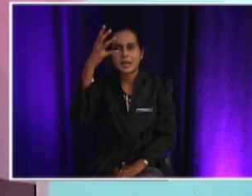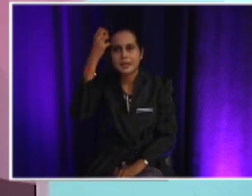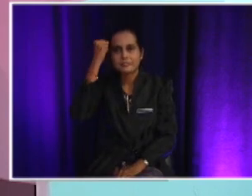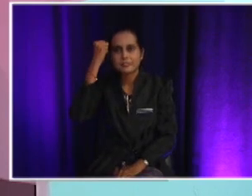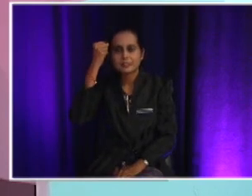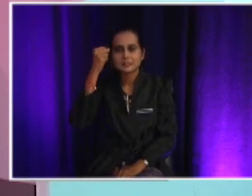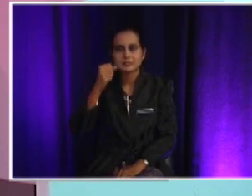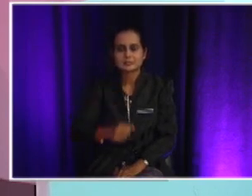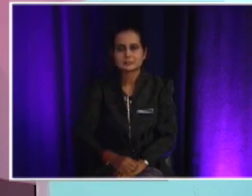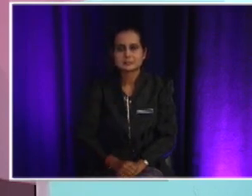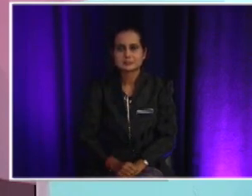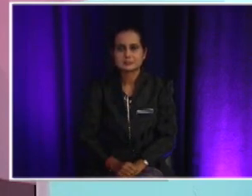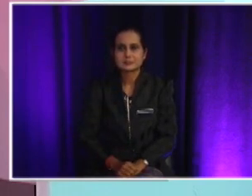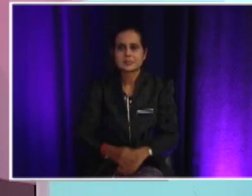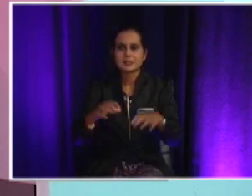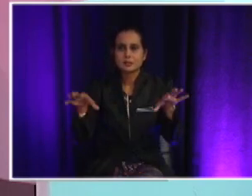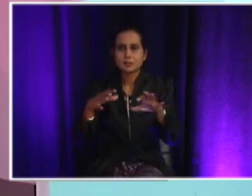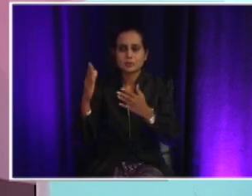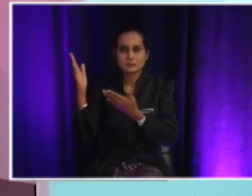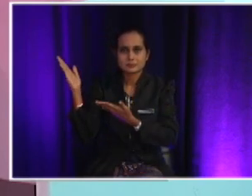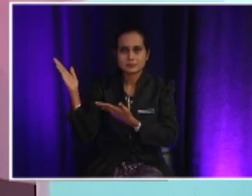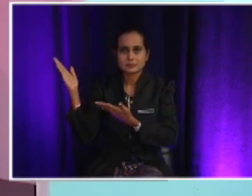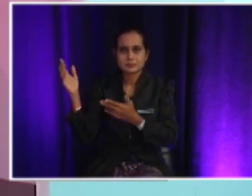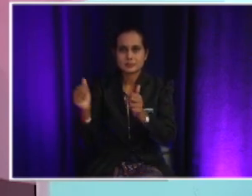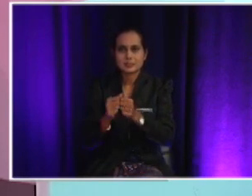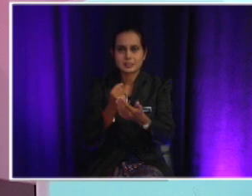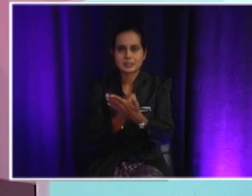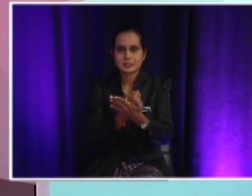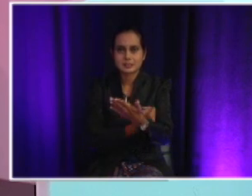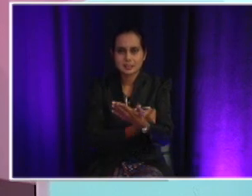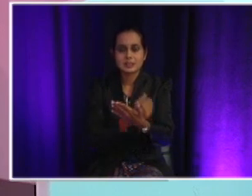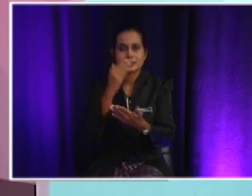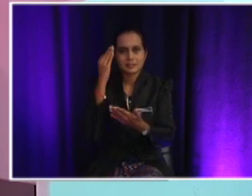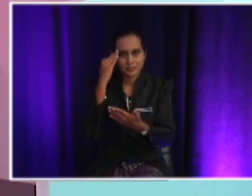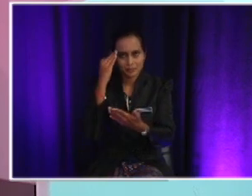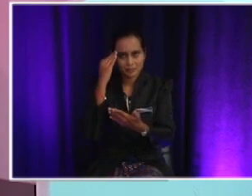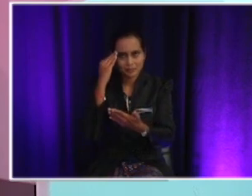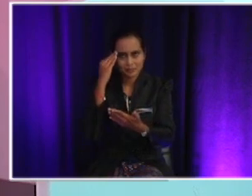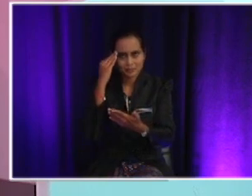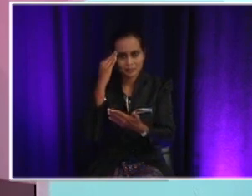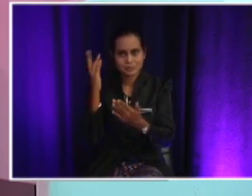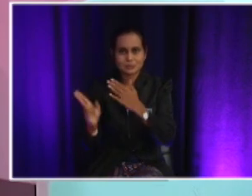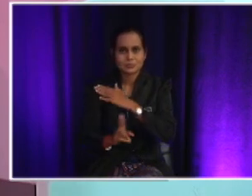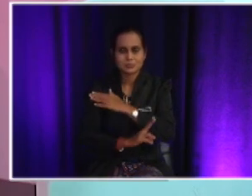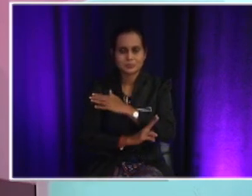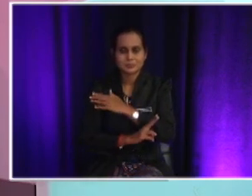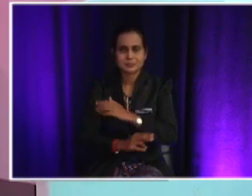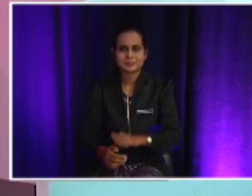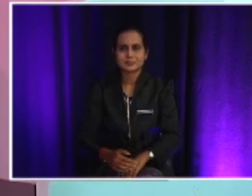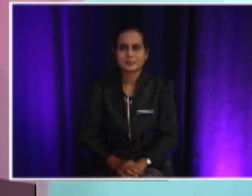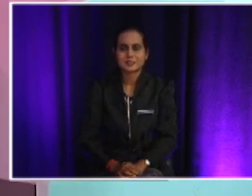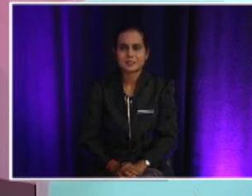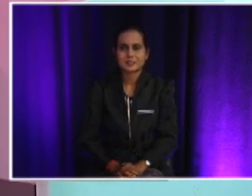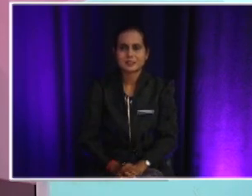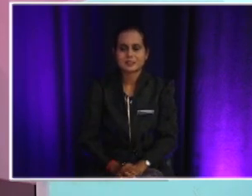Tak perlu hafal formula. Buat je begini, tapi dengan syarat hukum kicau voltan kena tahulah kan. Kalau tak tahu hukum kicau voltan macam mana nak jawab kan? Nak cikgu. Ya,